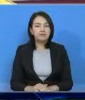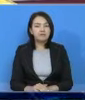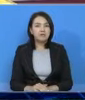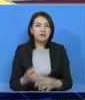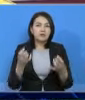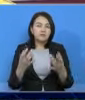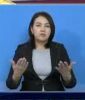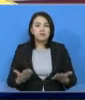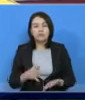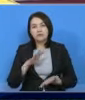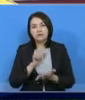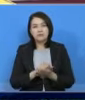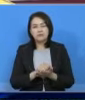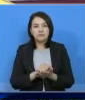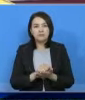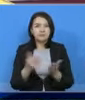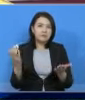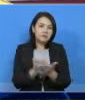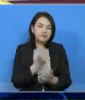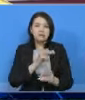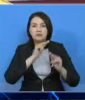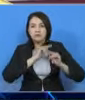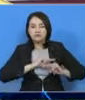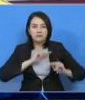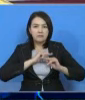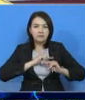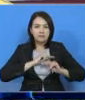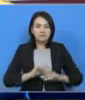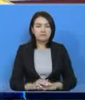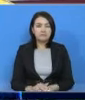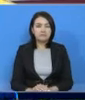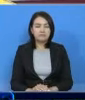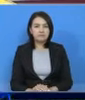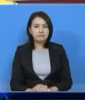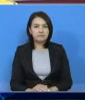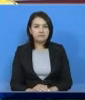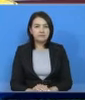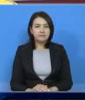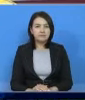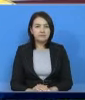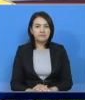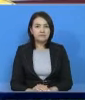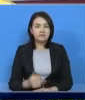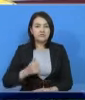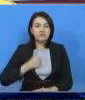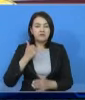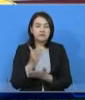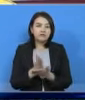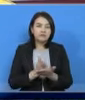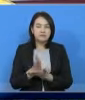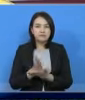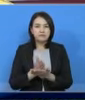обычной жизнью уже заняться, найти работу. То есть с военной службы себя не будете дальше? Военной службы у